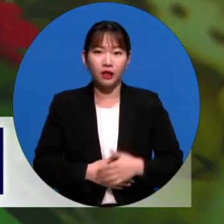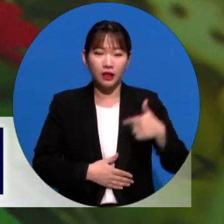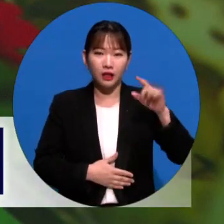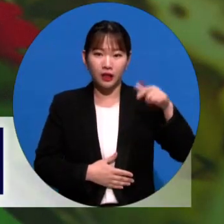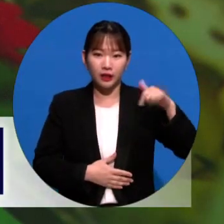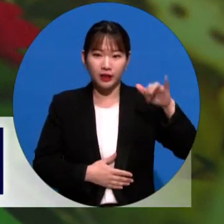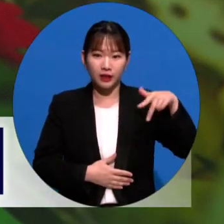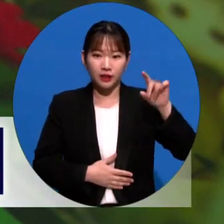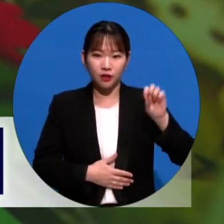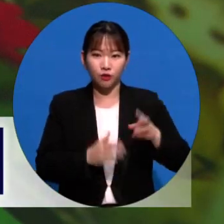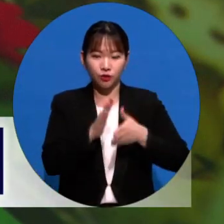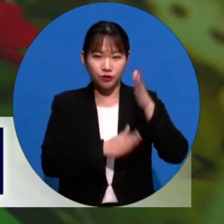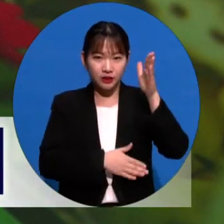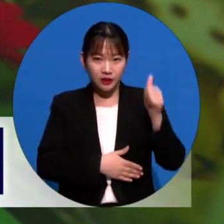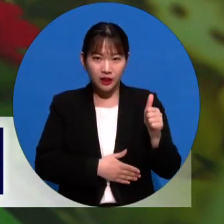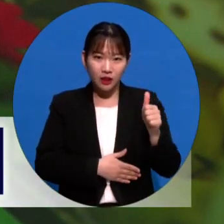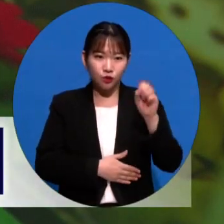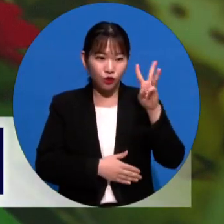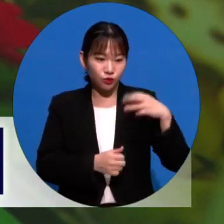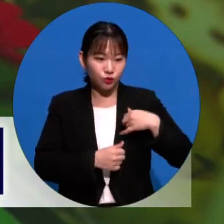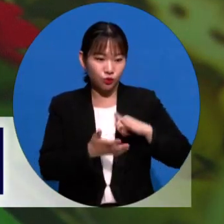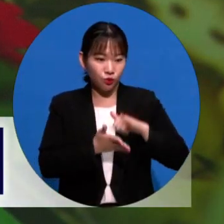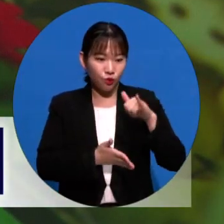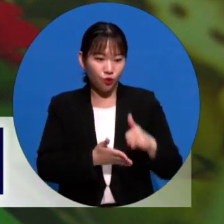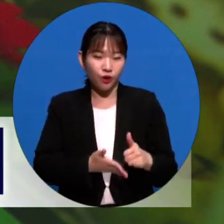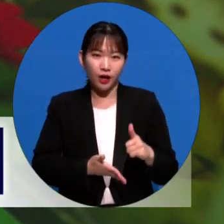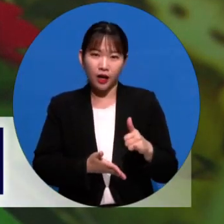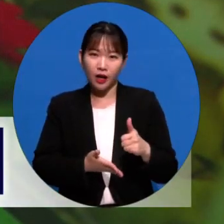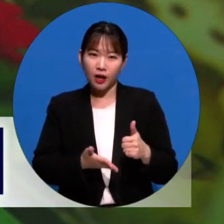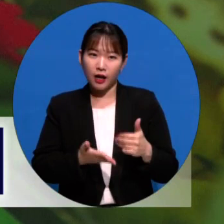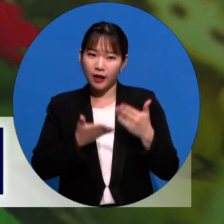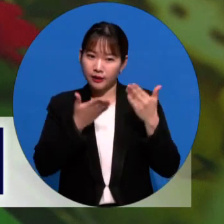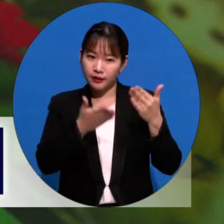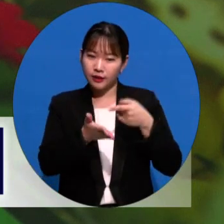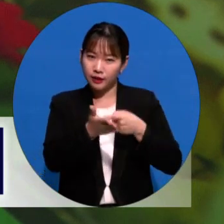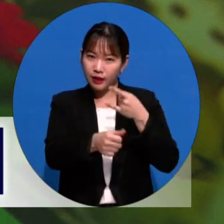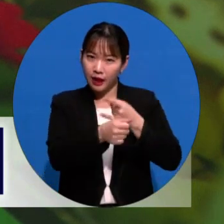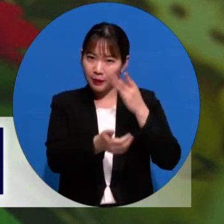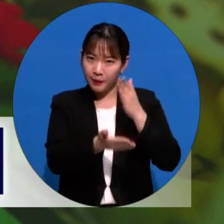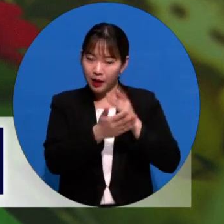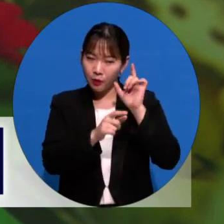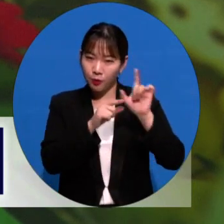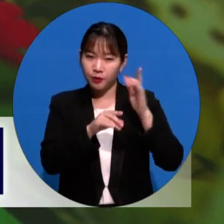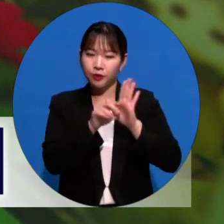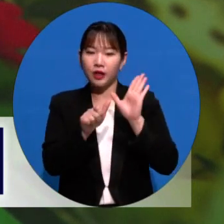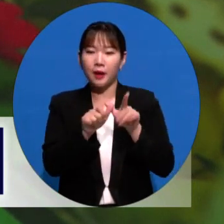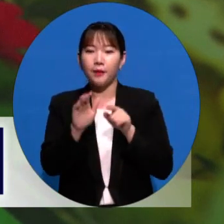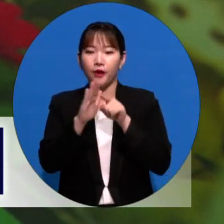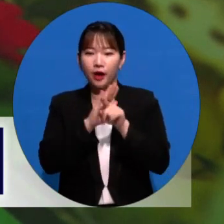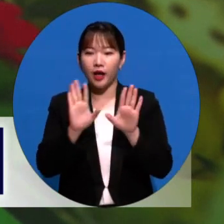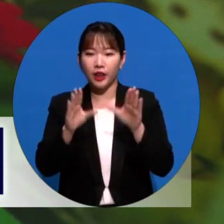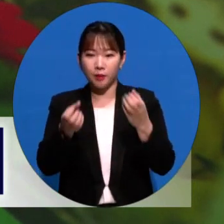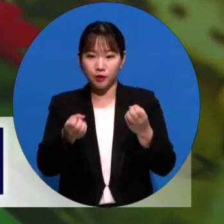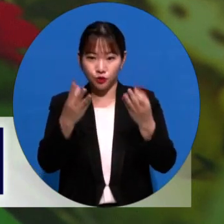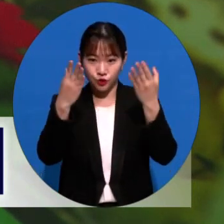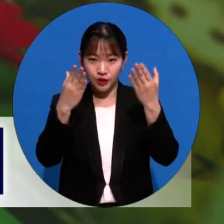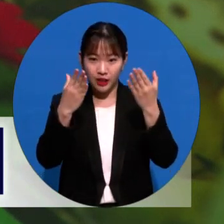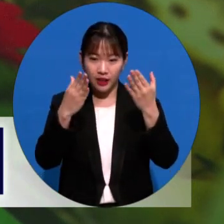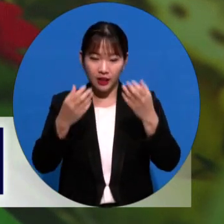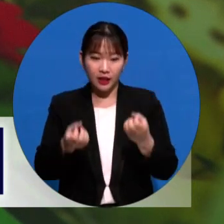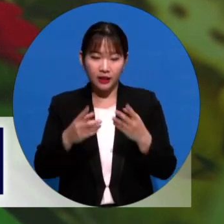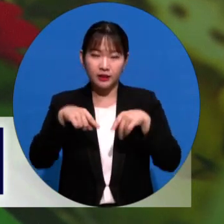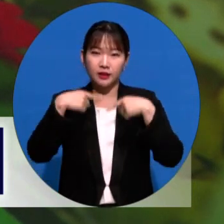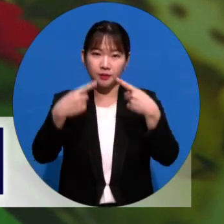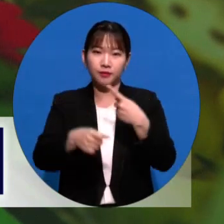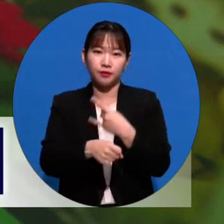강기정 광주시장의 광주군공항 유치 의향서 제출을 검토 중인 한평군을 방문해 나비 축제장 개장 행사에